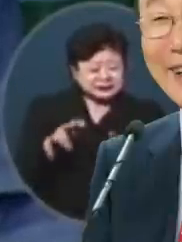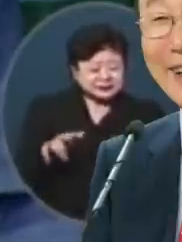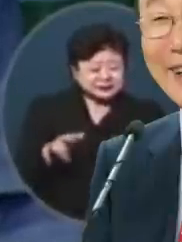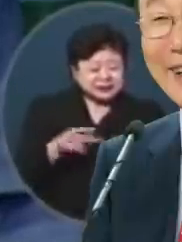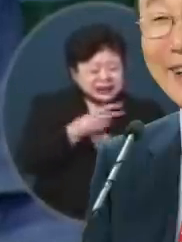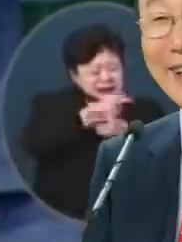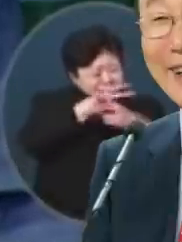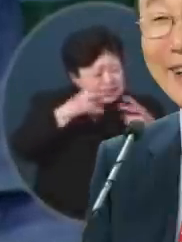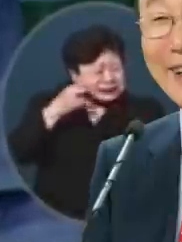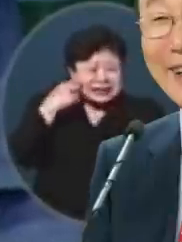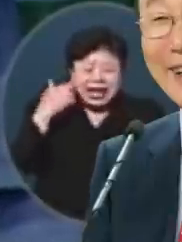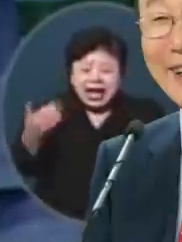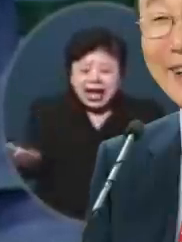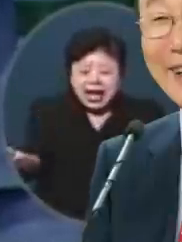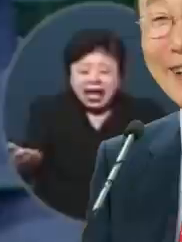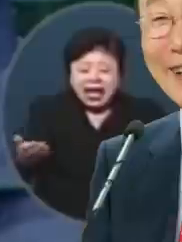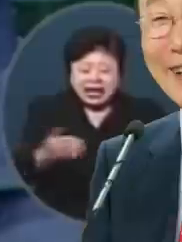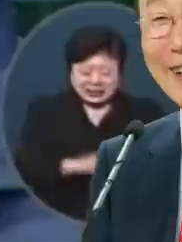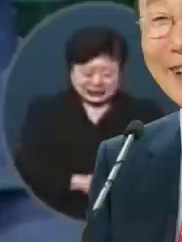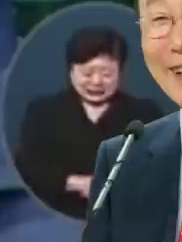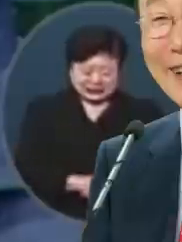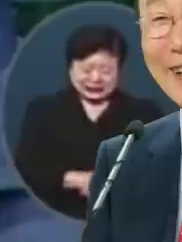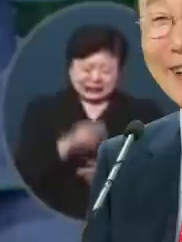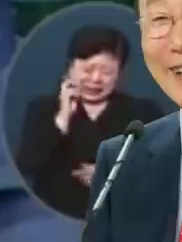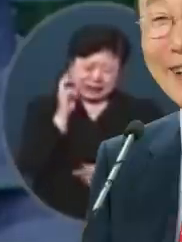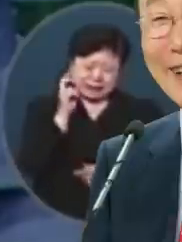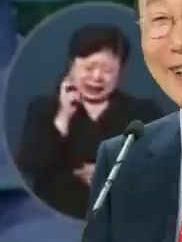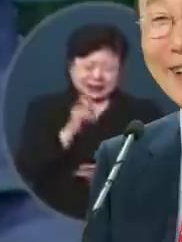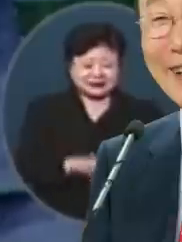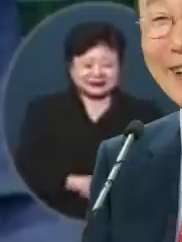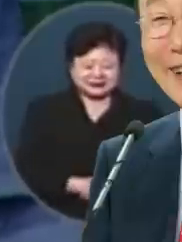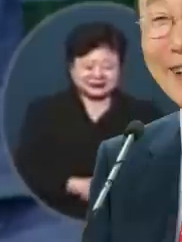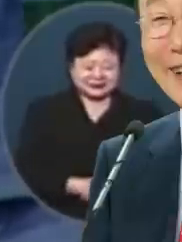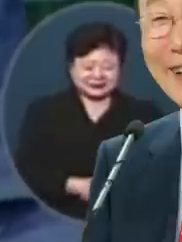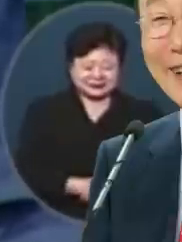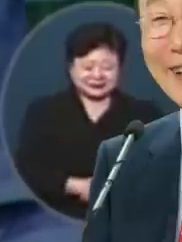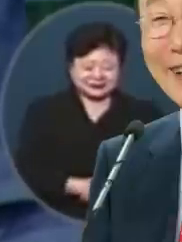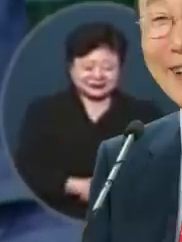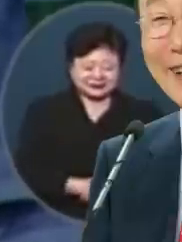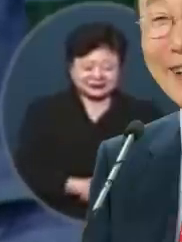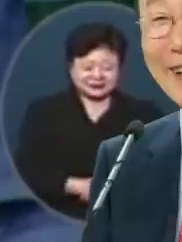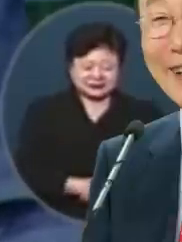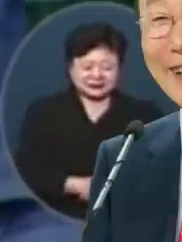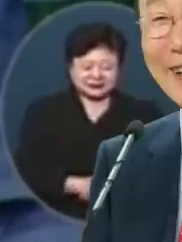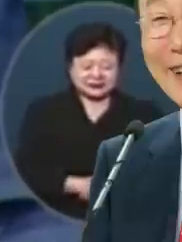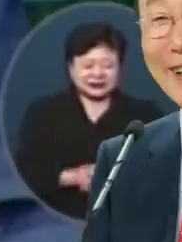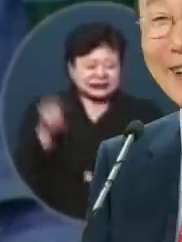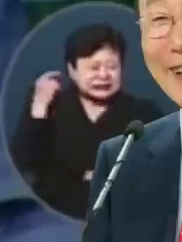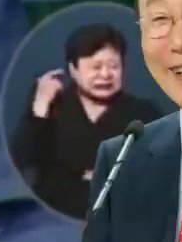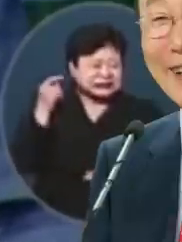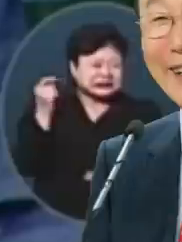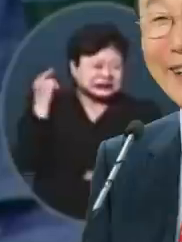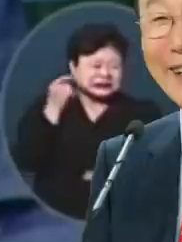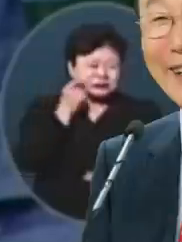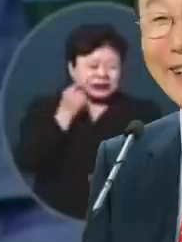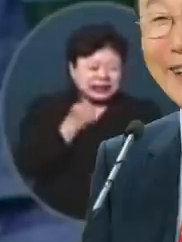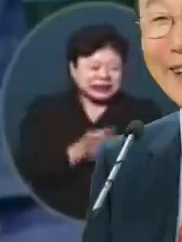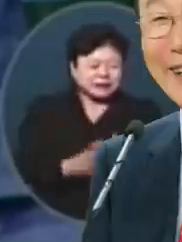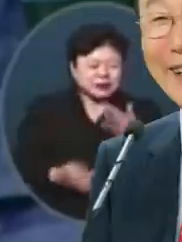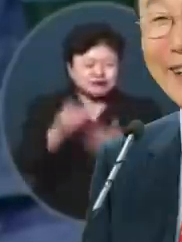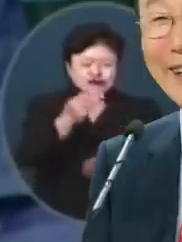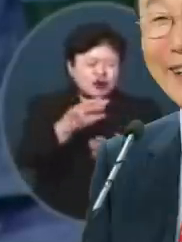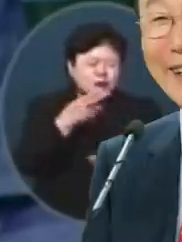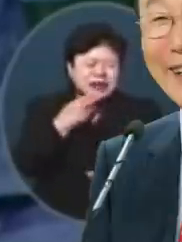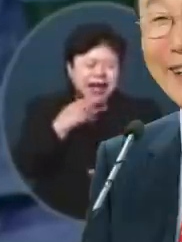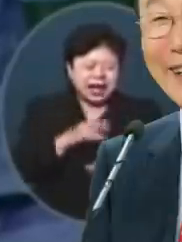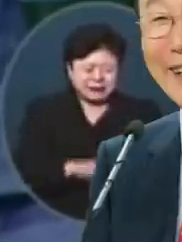잠을 와서 아마 잠은 자는 것보다 못 들으니까 불을 안 내려주잖냐.